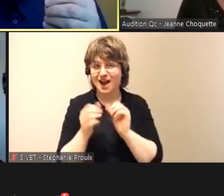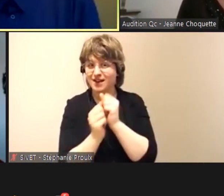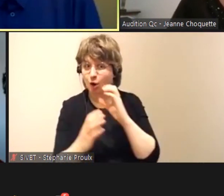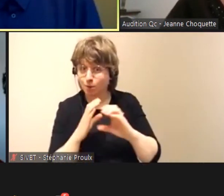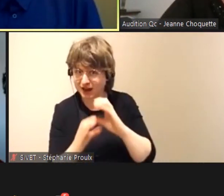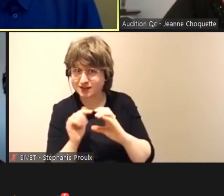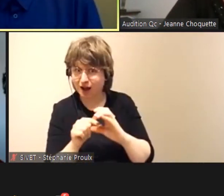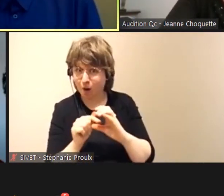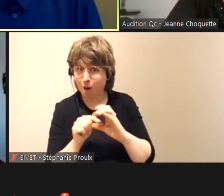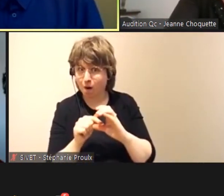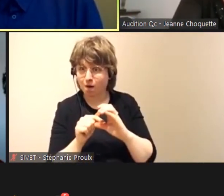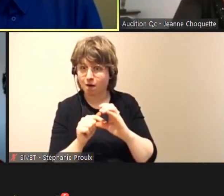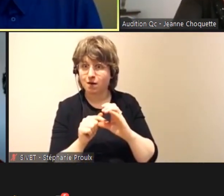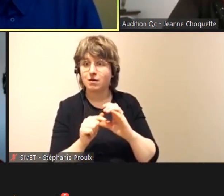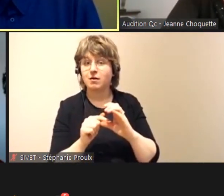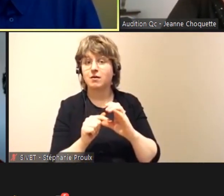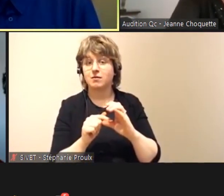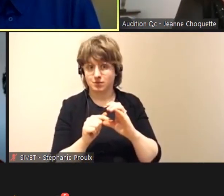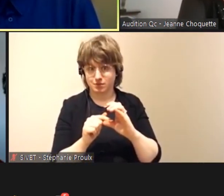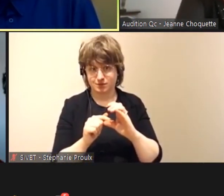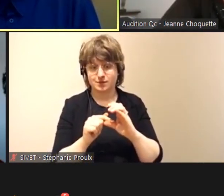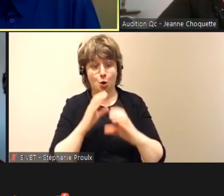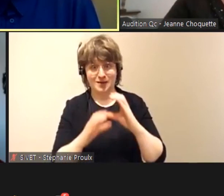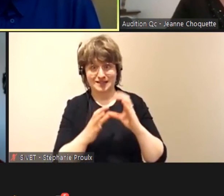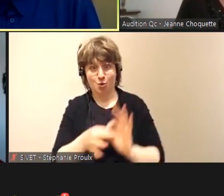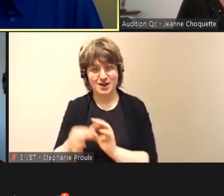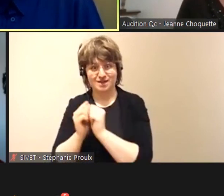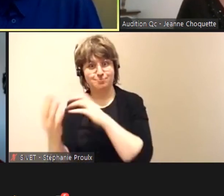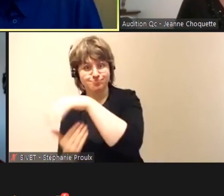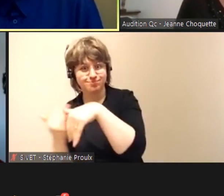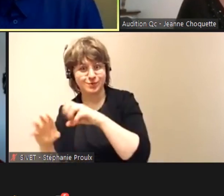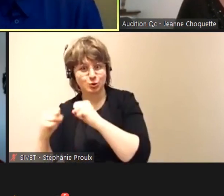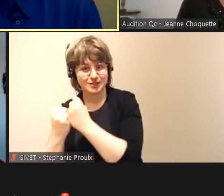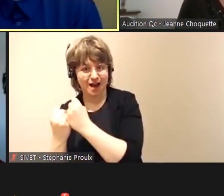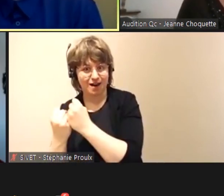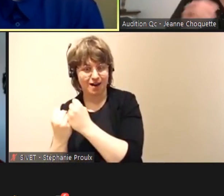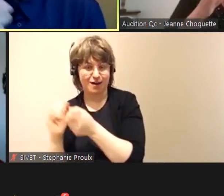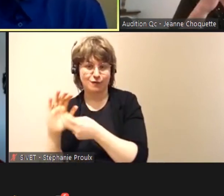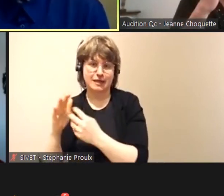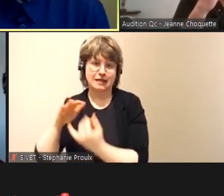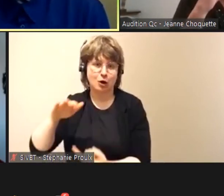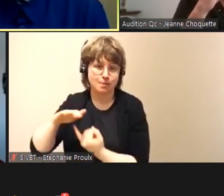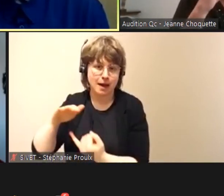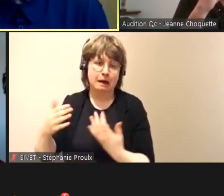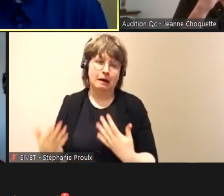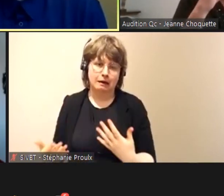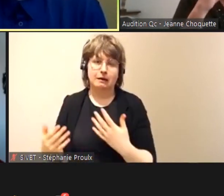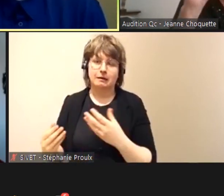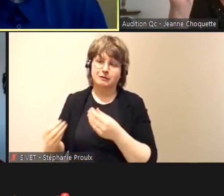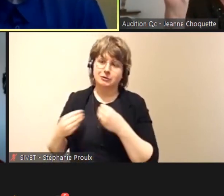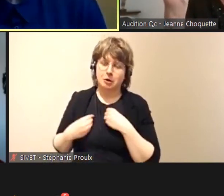mais ça touche directement cette participation sociale-là, puis cet isolement-là, et ça peut mener à des